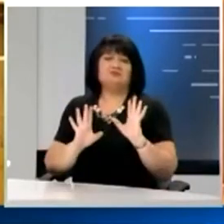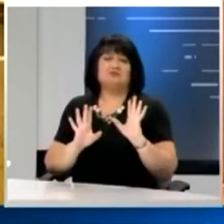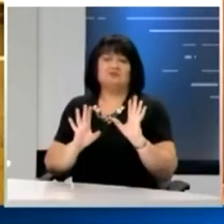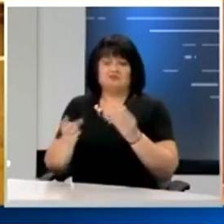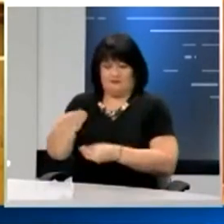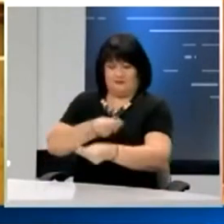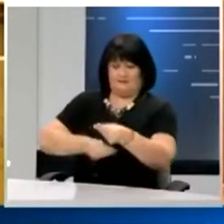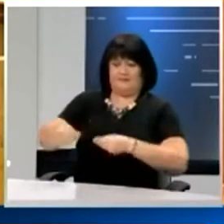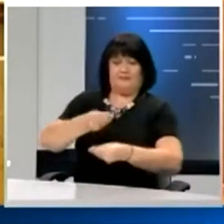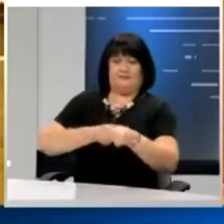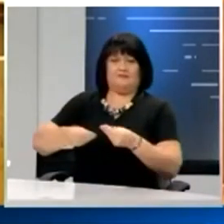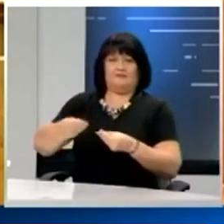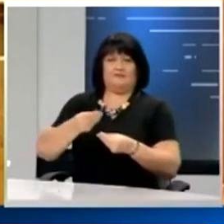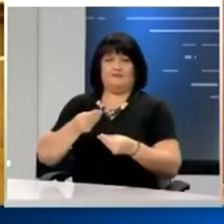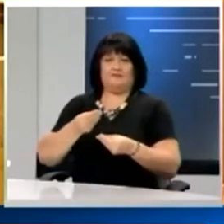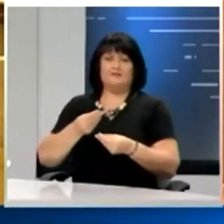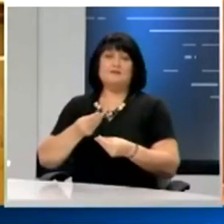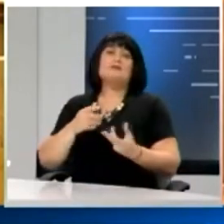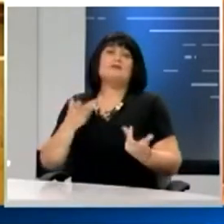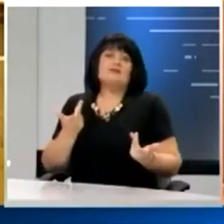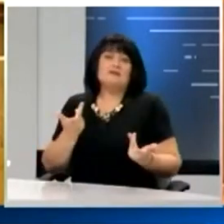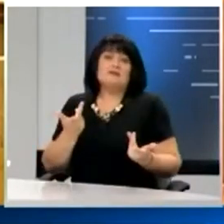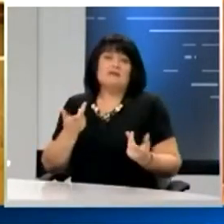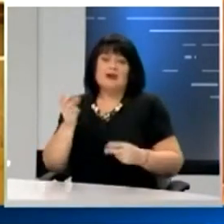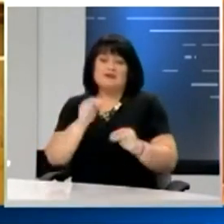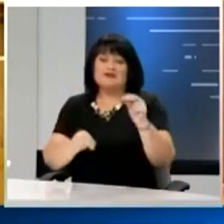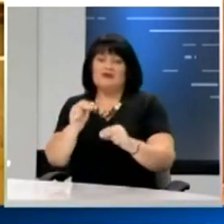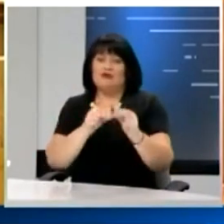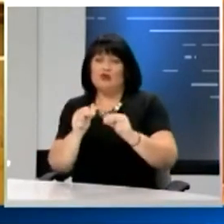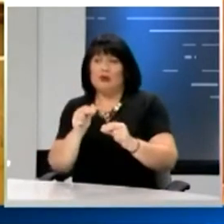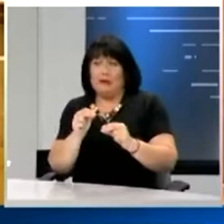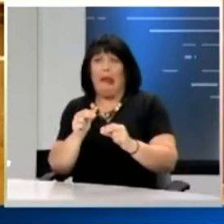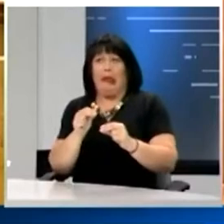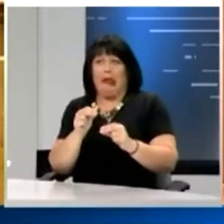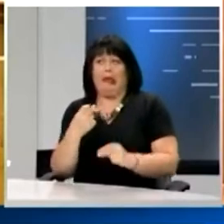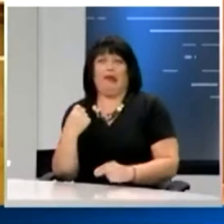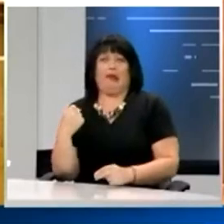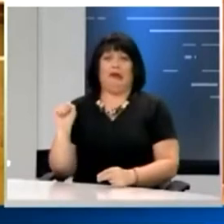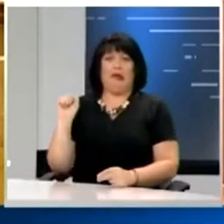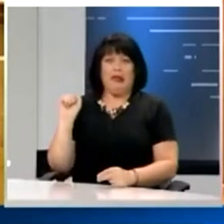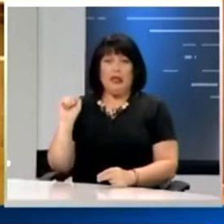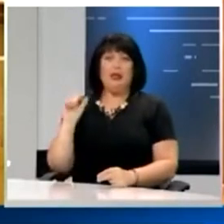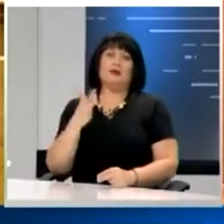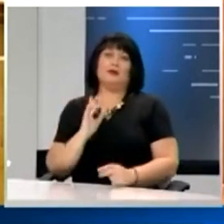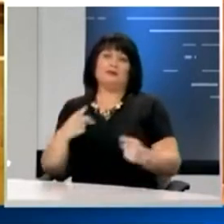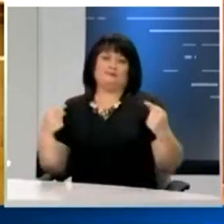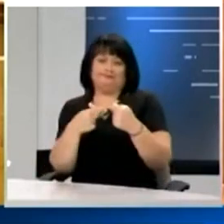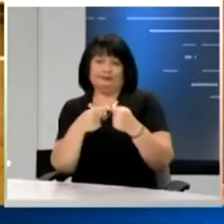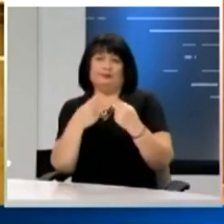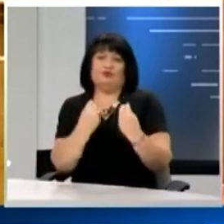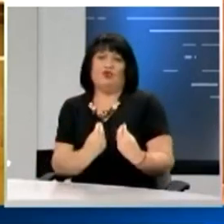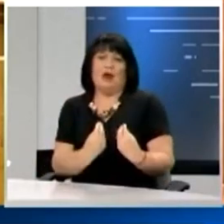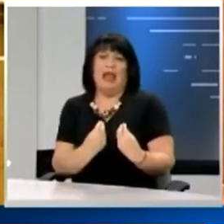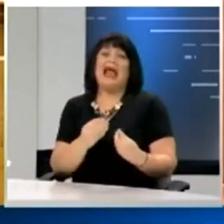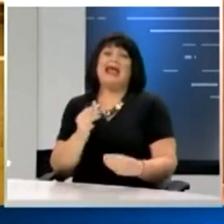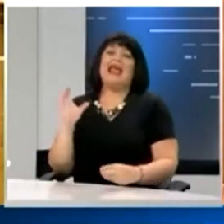αντίτιμο της ρήξης με τους ψηφοφόρους σας, έτσι ώστε να μην γίνει ρήξη με τους δανειστές σας ή